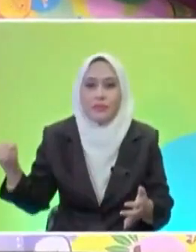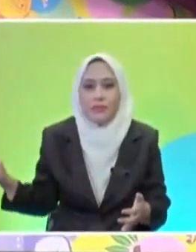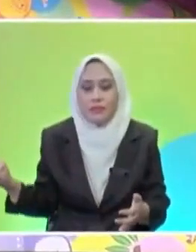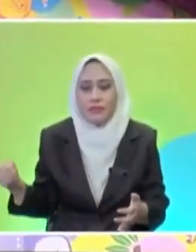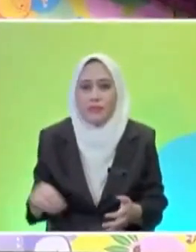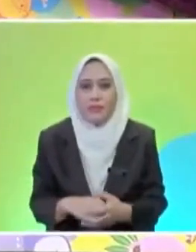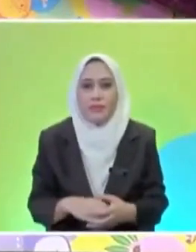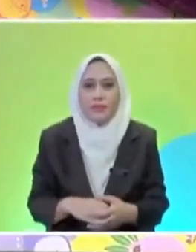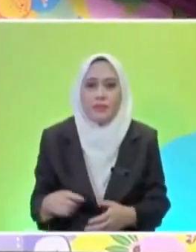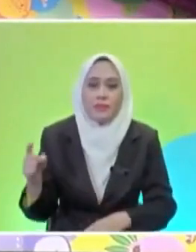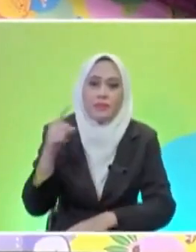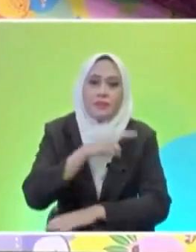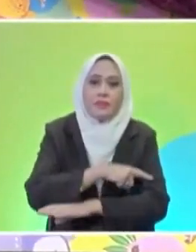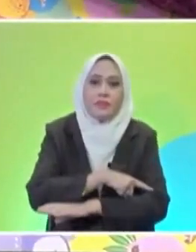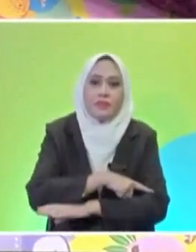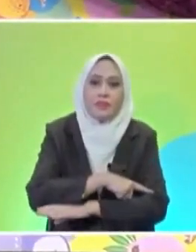kita sebut hari